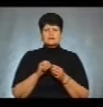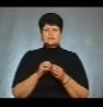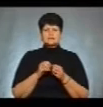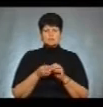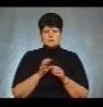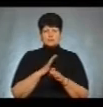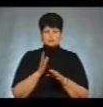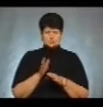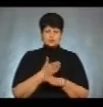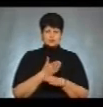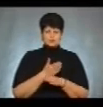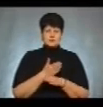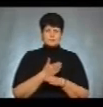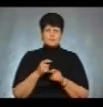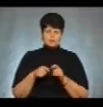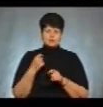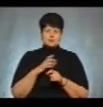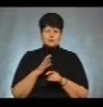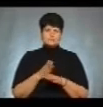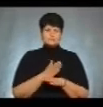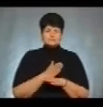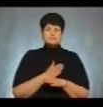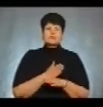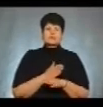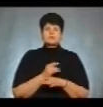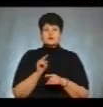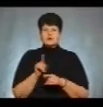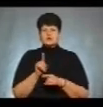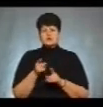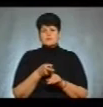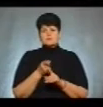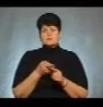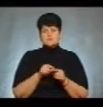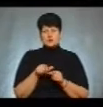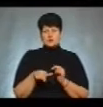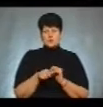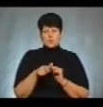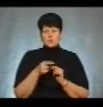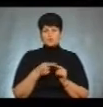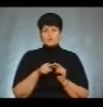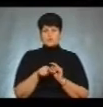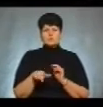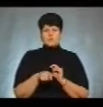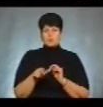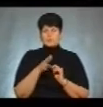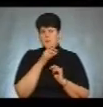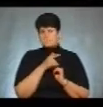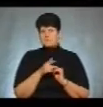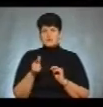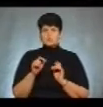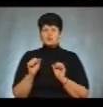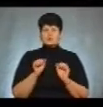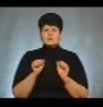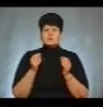це раз. По-друге, те, що стосується даної дороги, цю дорогу на період